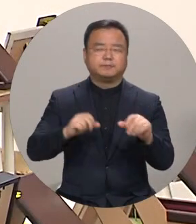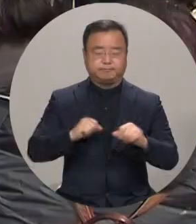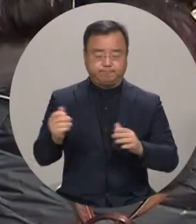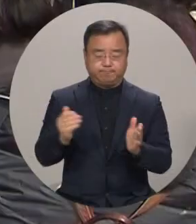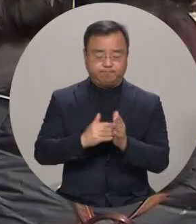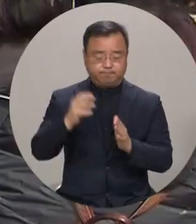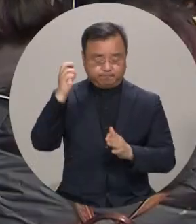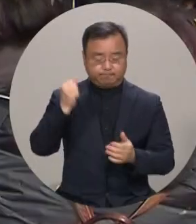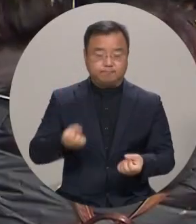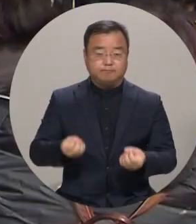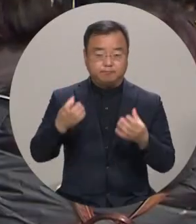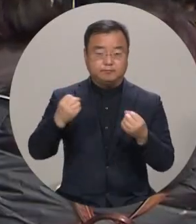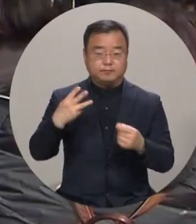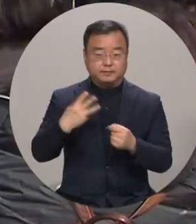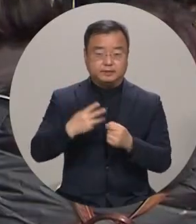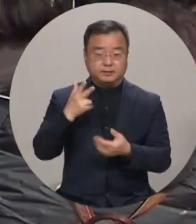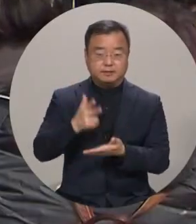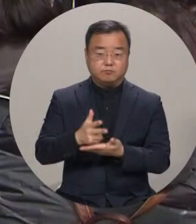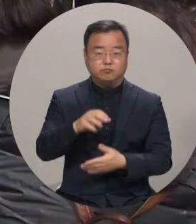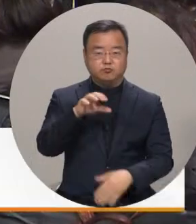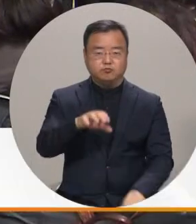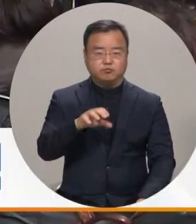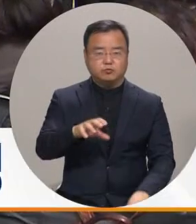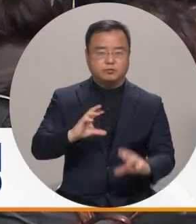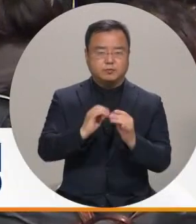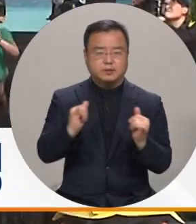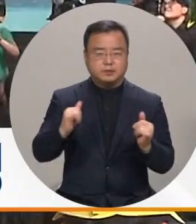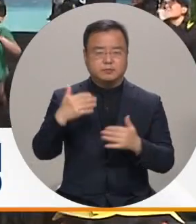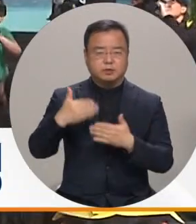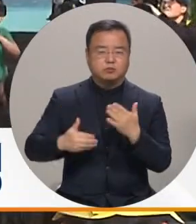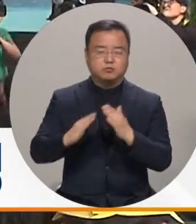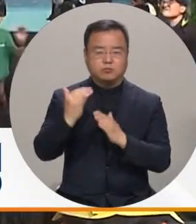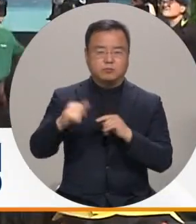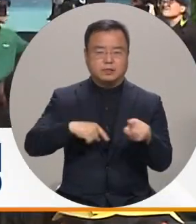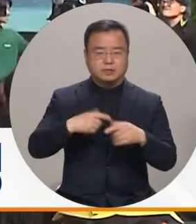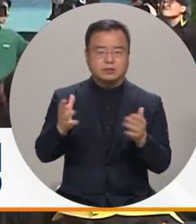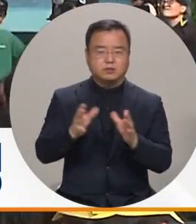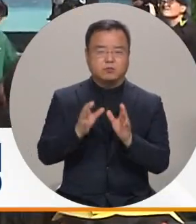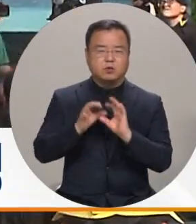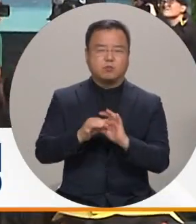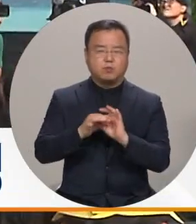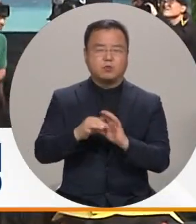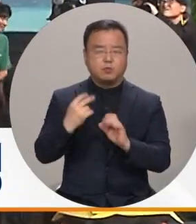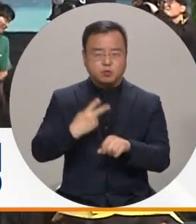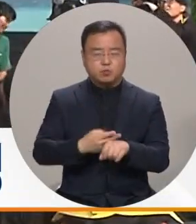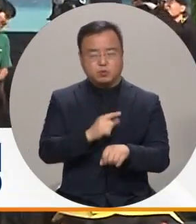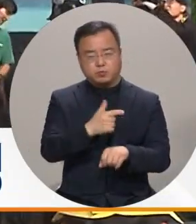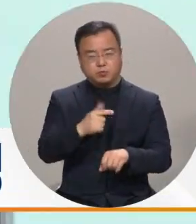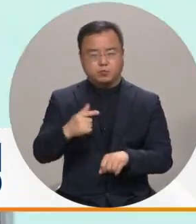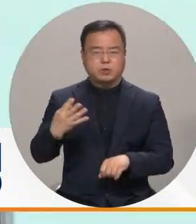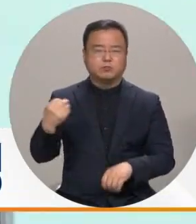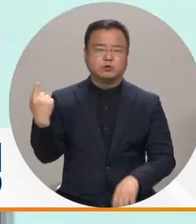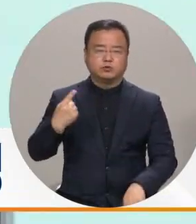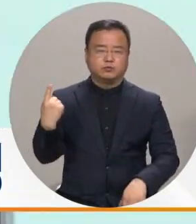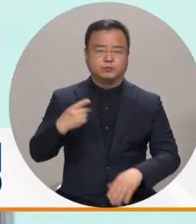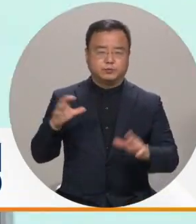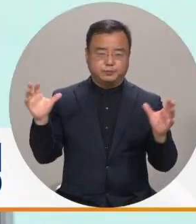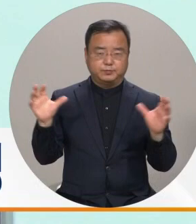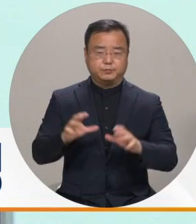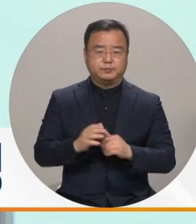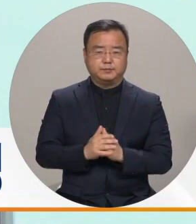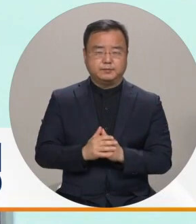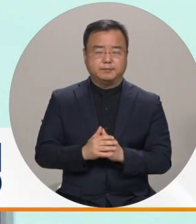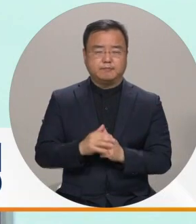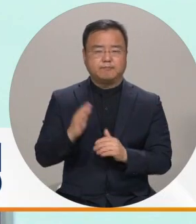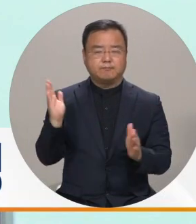진행된 유원지 제3주차장은 시민과 유가족, 정치권, 교육계 인사 수천여 명으로 가득 찼습니다. 기억식은 단원고